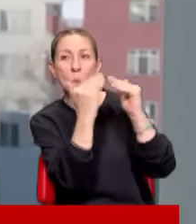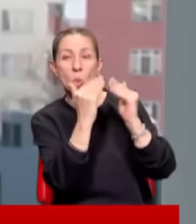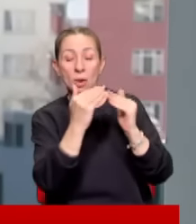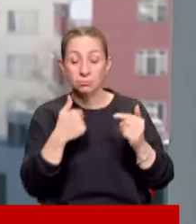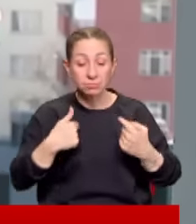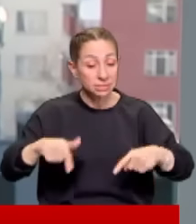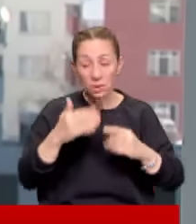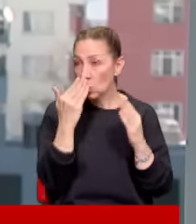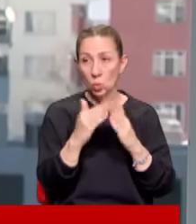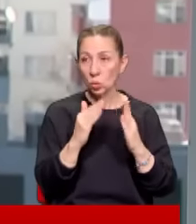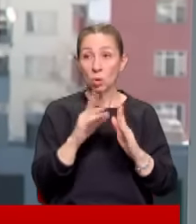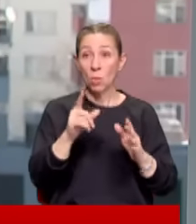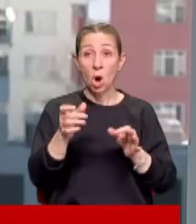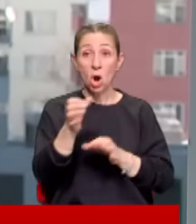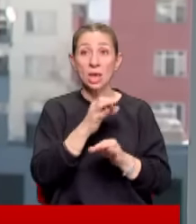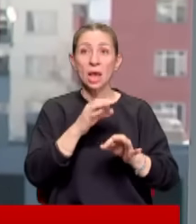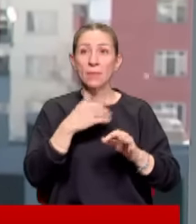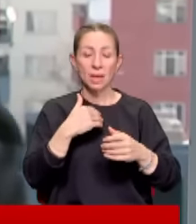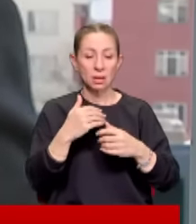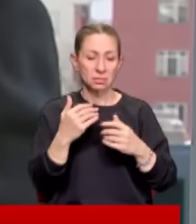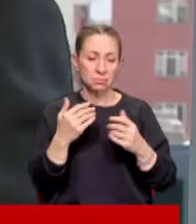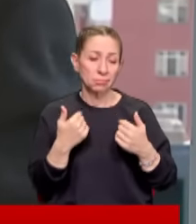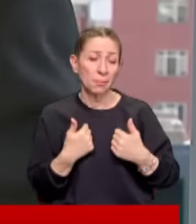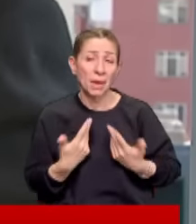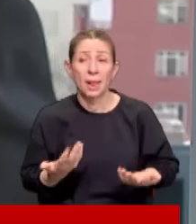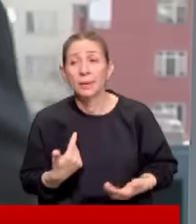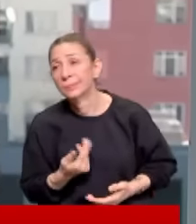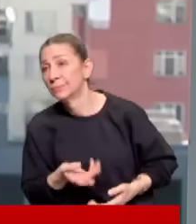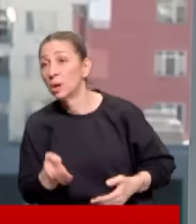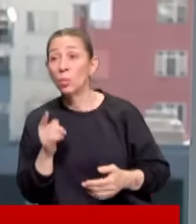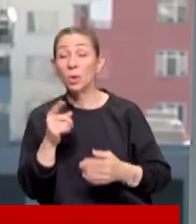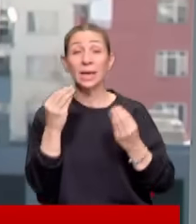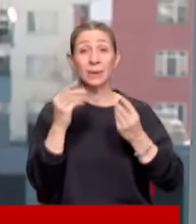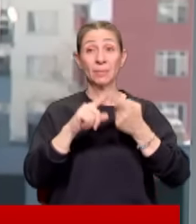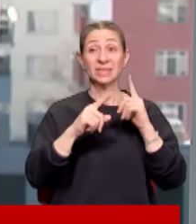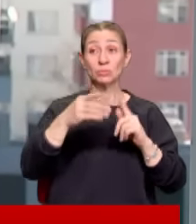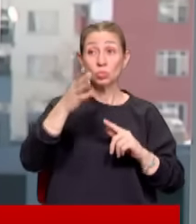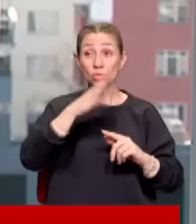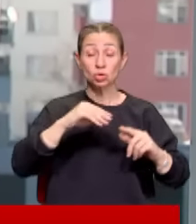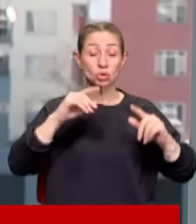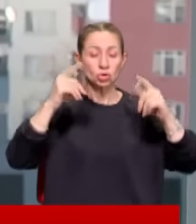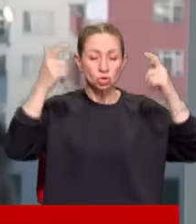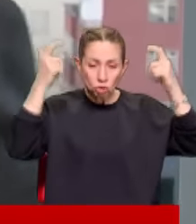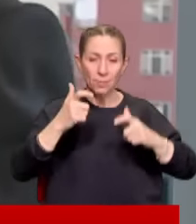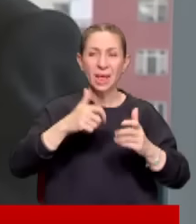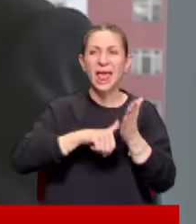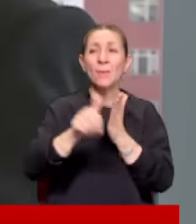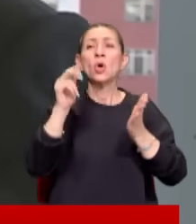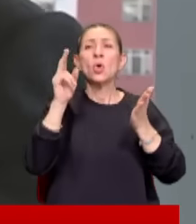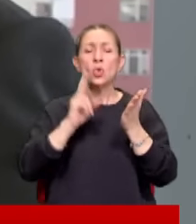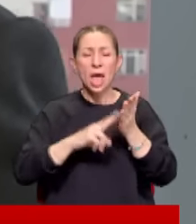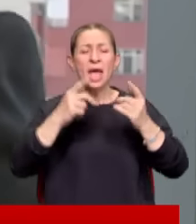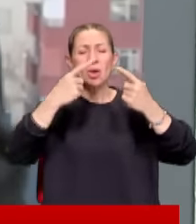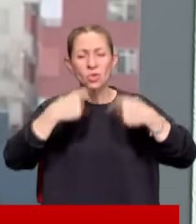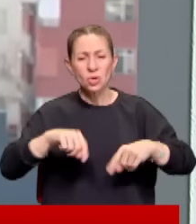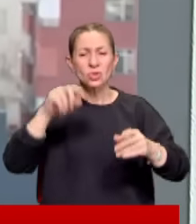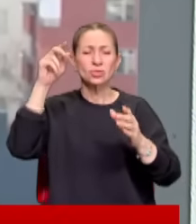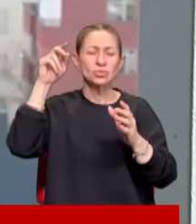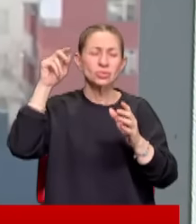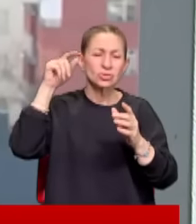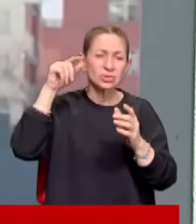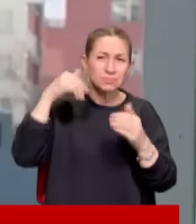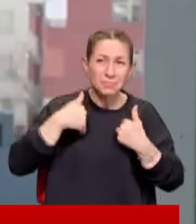aldığı organizasyonları tamamından elini yıkayıp çıkmak. Bu İYİ Parti'nin tüm yetkili organ ve kurullarıdır. Bizler de dahil